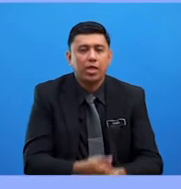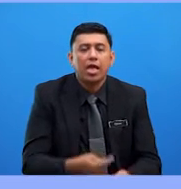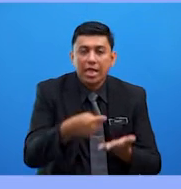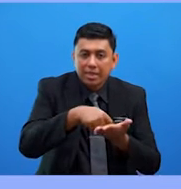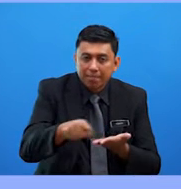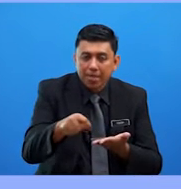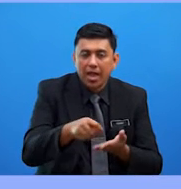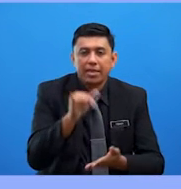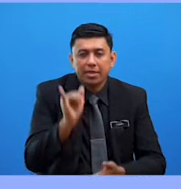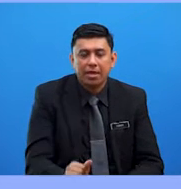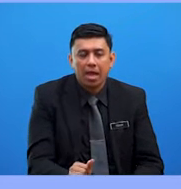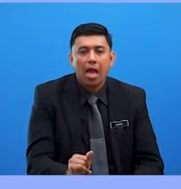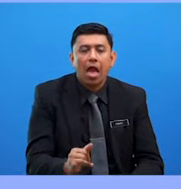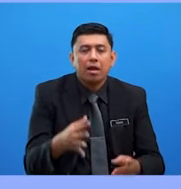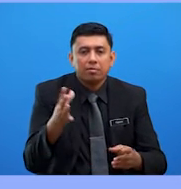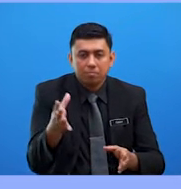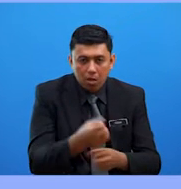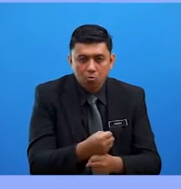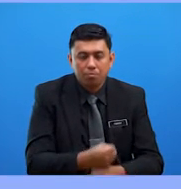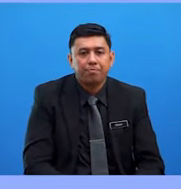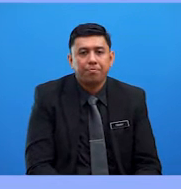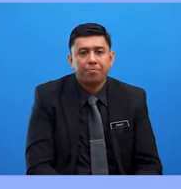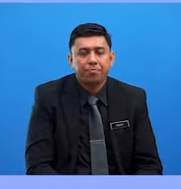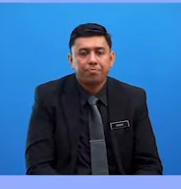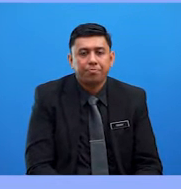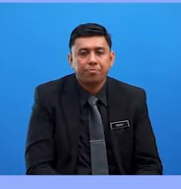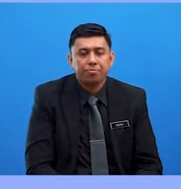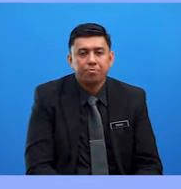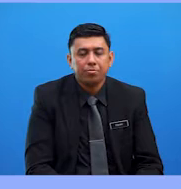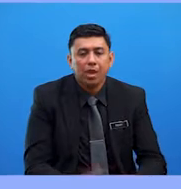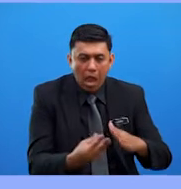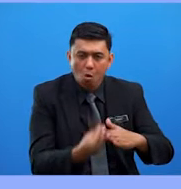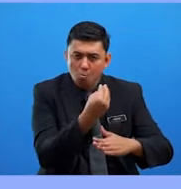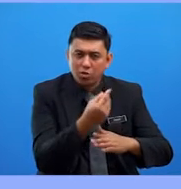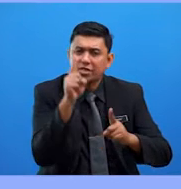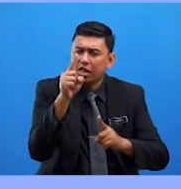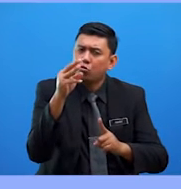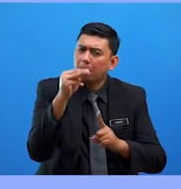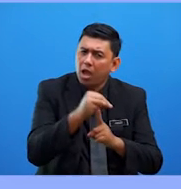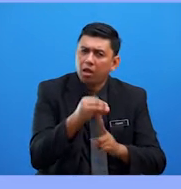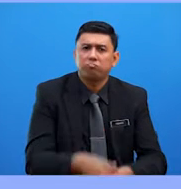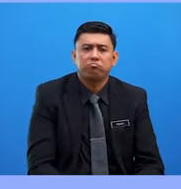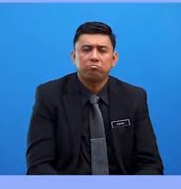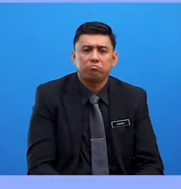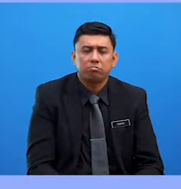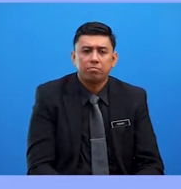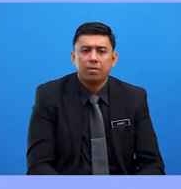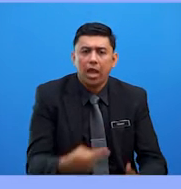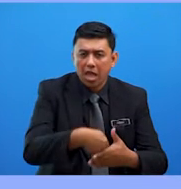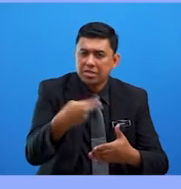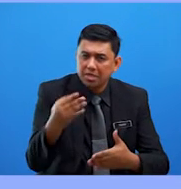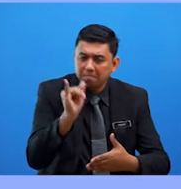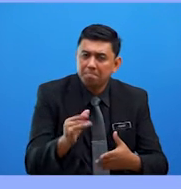tempahan 1 markah. Ketiga, output 1 markah. Hasil yang